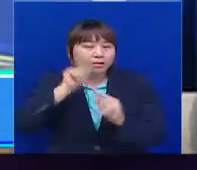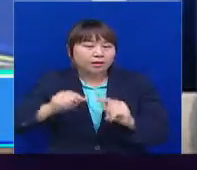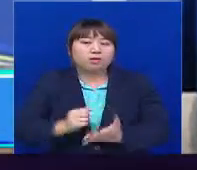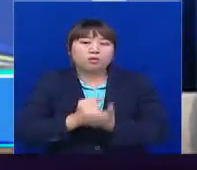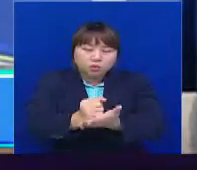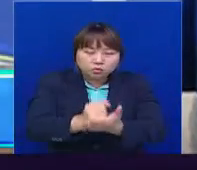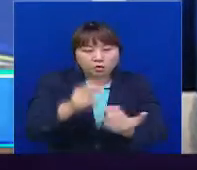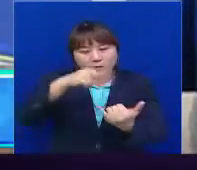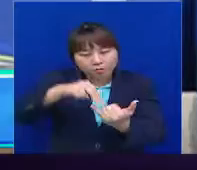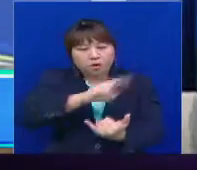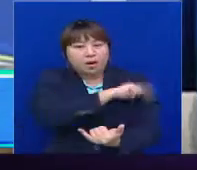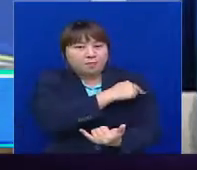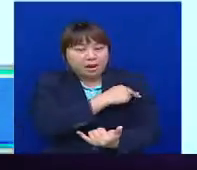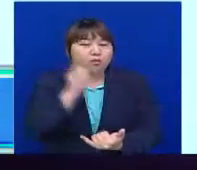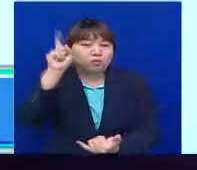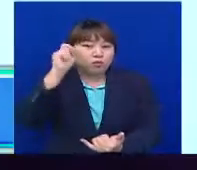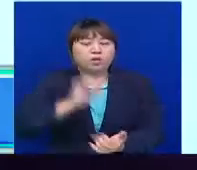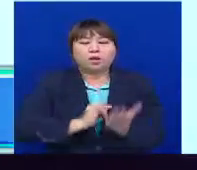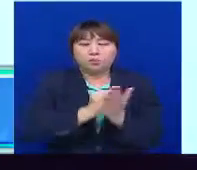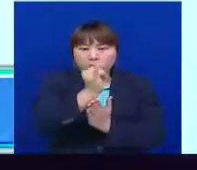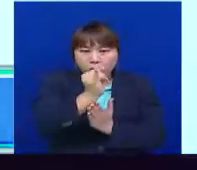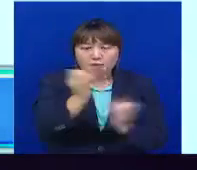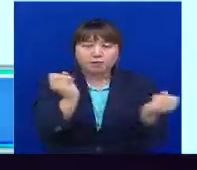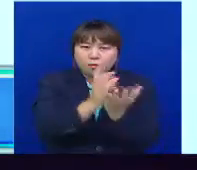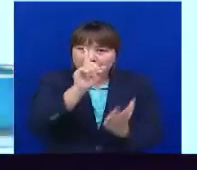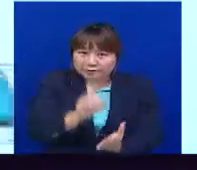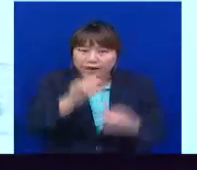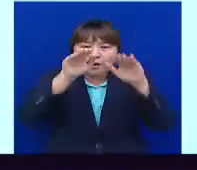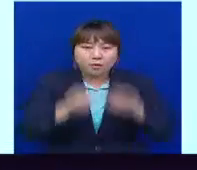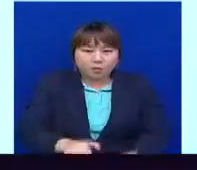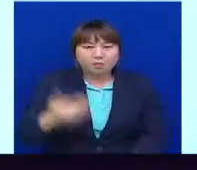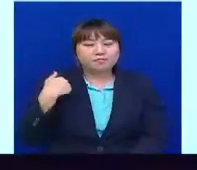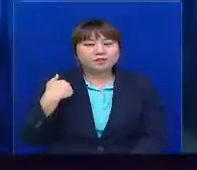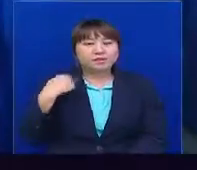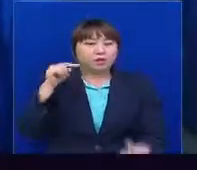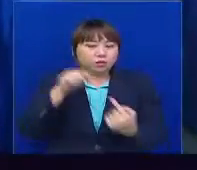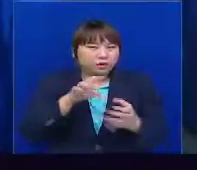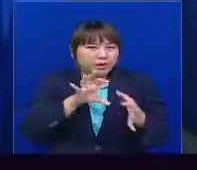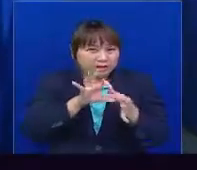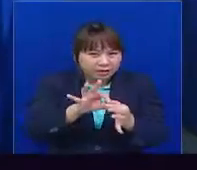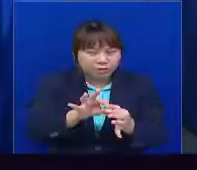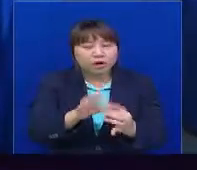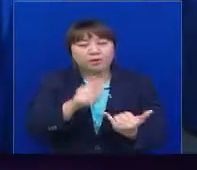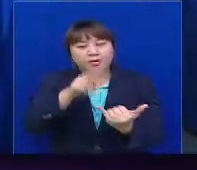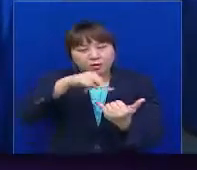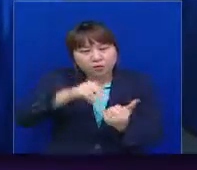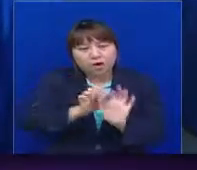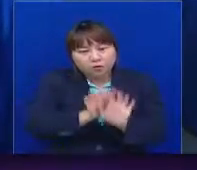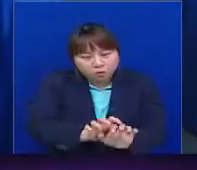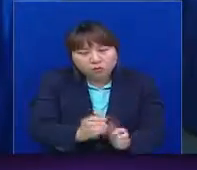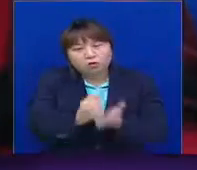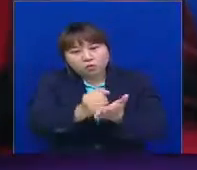าลและการแพทย์ฉุกเฉินที่ถูกต้องเพื่อลดความสูญเสียหลังมีการนำเสนอฉากที่เกี่ยวข้องกับการปฐมพยาบาลและการ